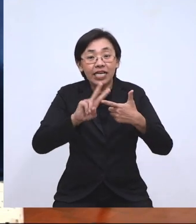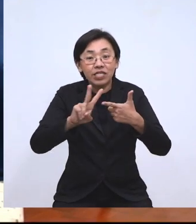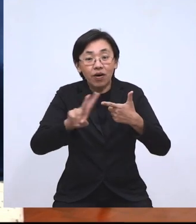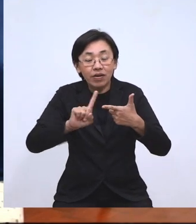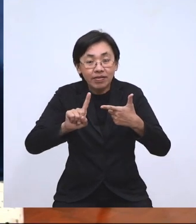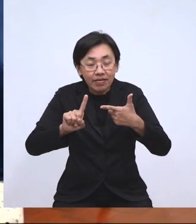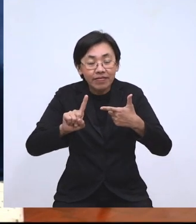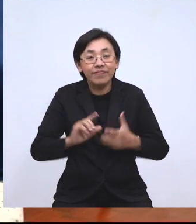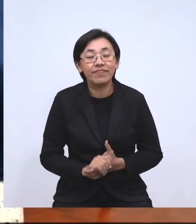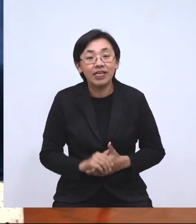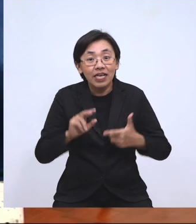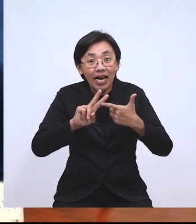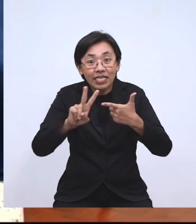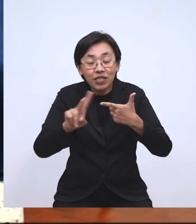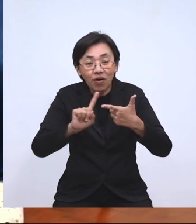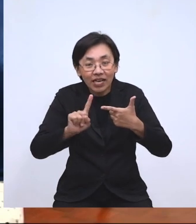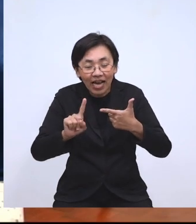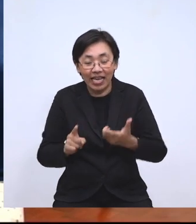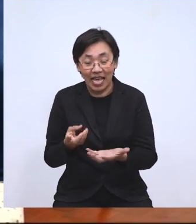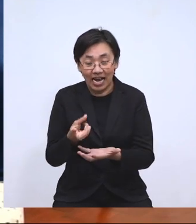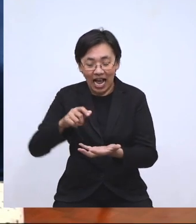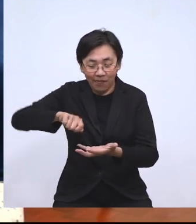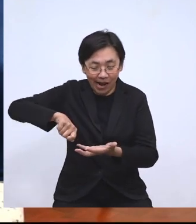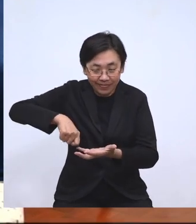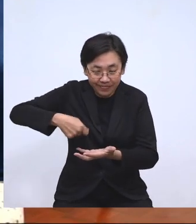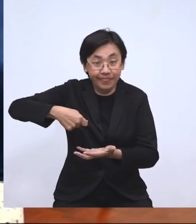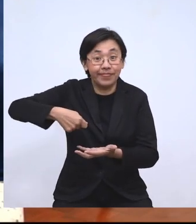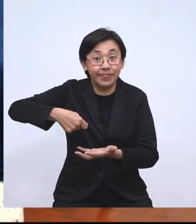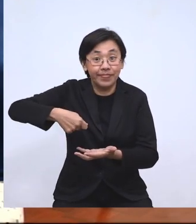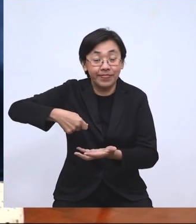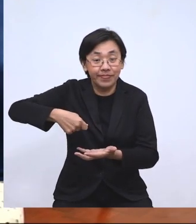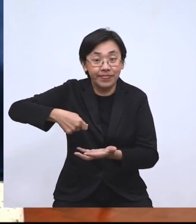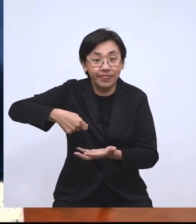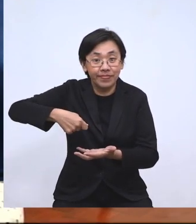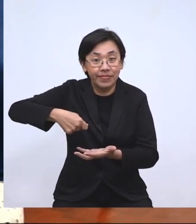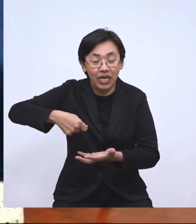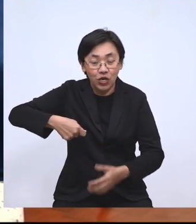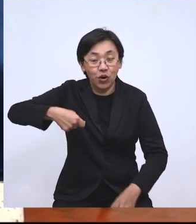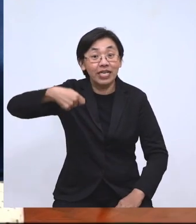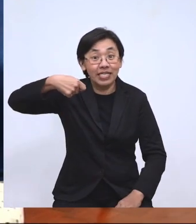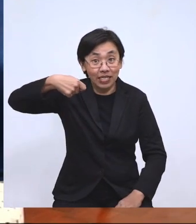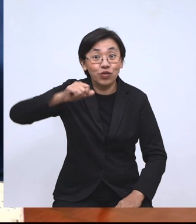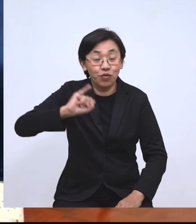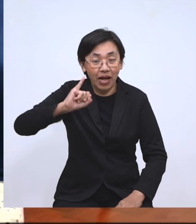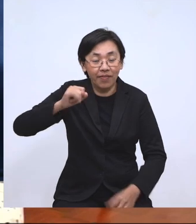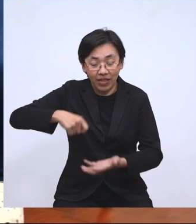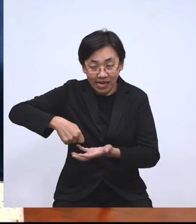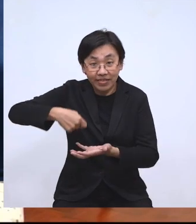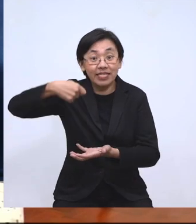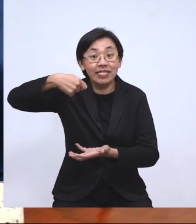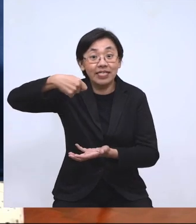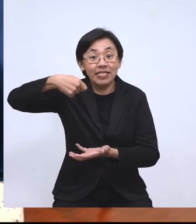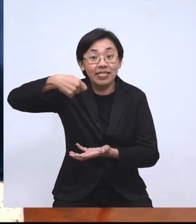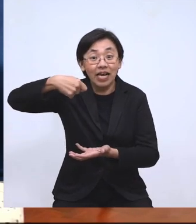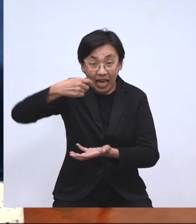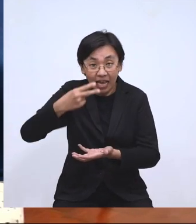องคือตักอะไรครับตักข้าวใช่ครับตักข้าวเสร็จปุ๊บพี่มอสต้องยกขึ้นถูกไหมคะเห็นไหมเรา